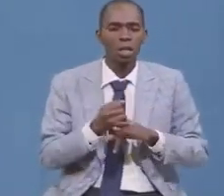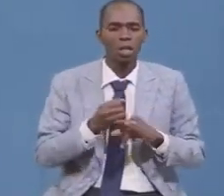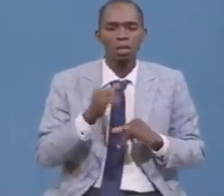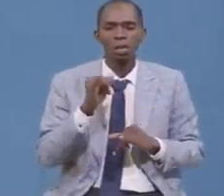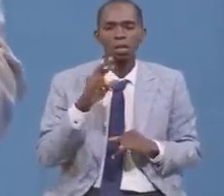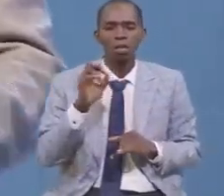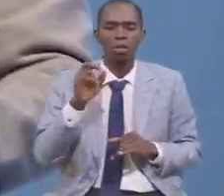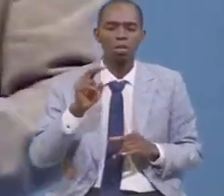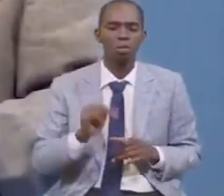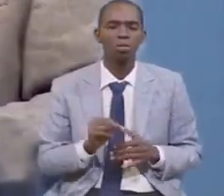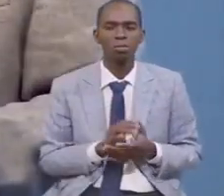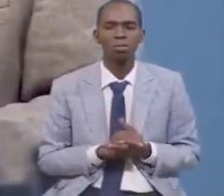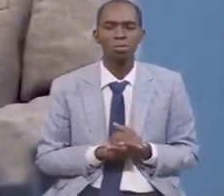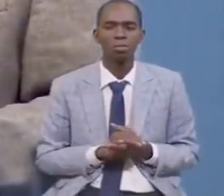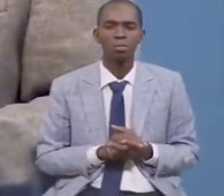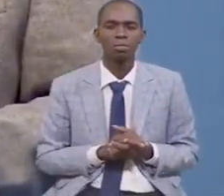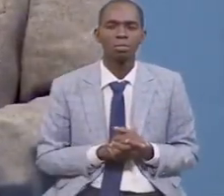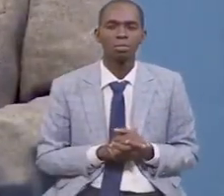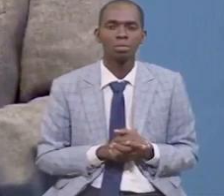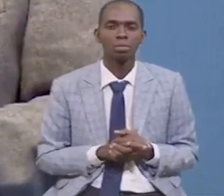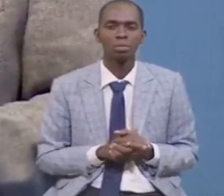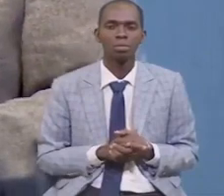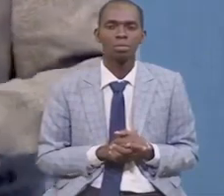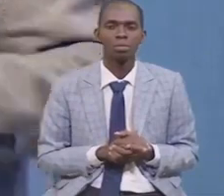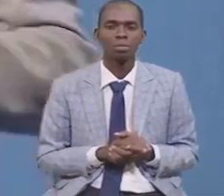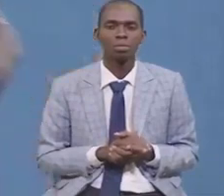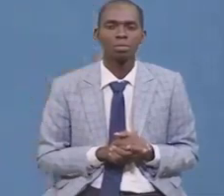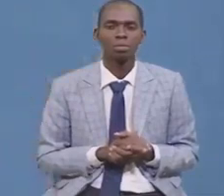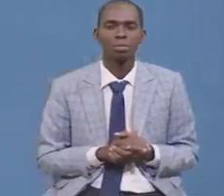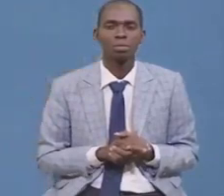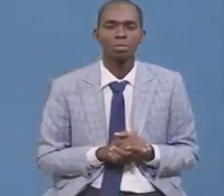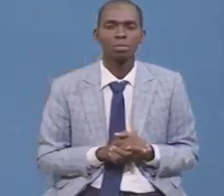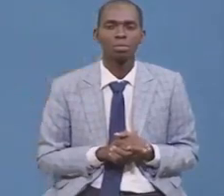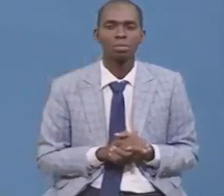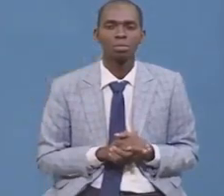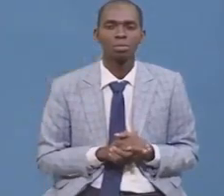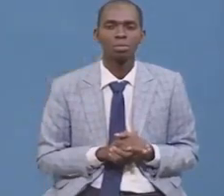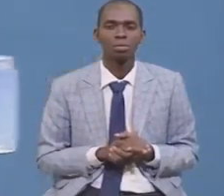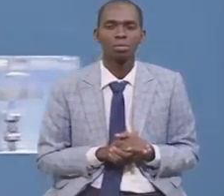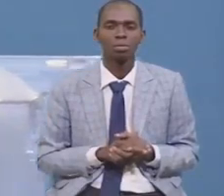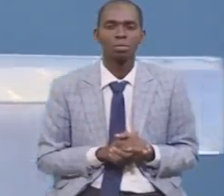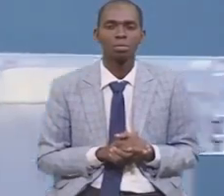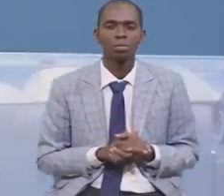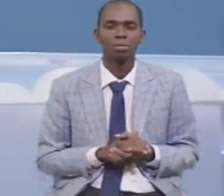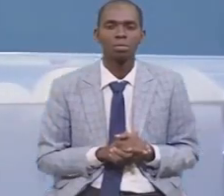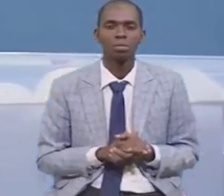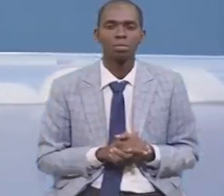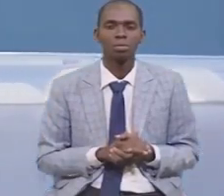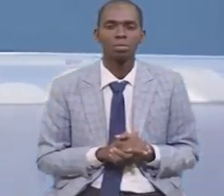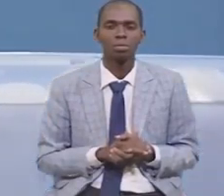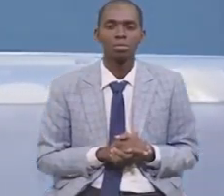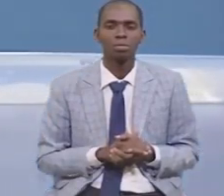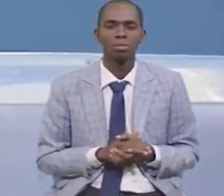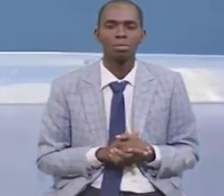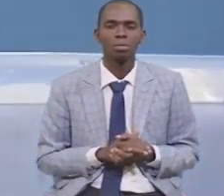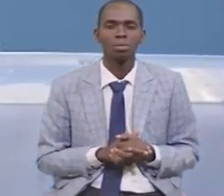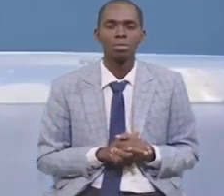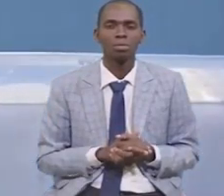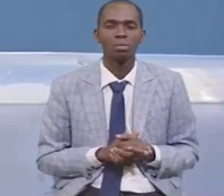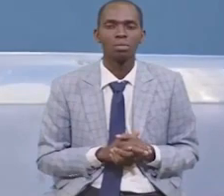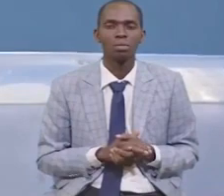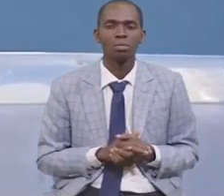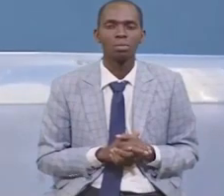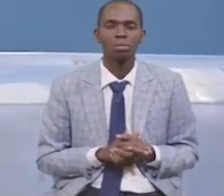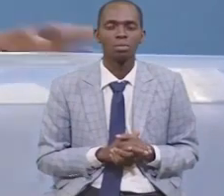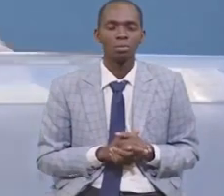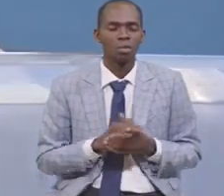మీ యొక్క గమనాన్ని నిర్దేశించనంటే ఆ వ్యక్తి వాత వేయబడ్డట్టుగా ఉన్నవాడై తన దిశా నిర్దేశం వైపుకు వెళ్ళలేని వాడవుతాడు